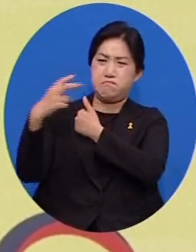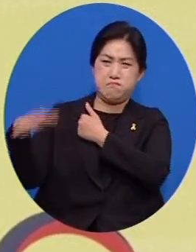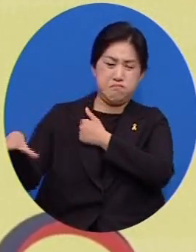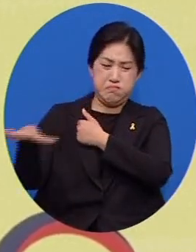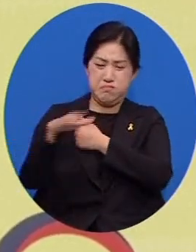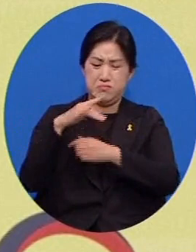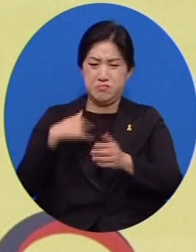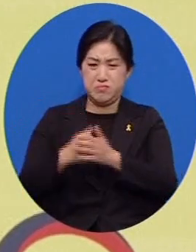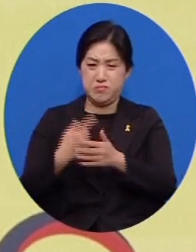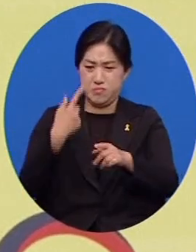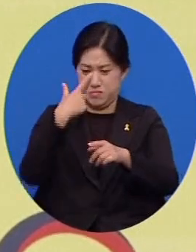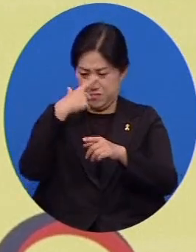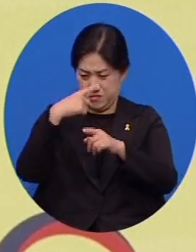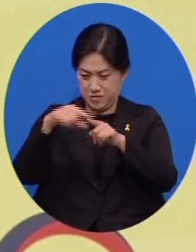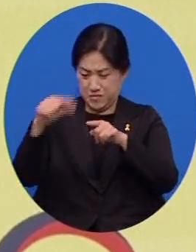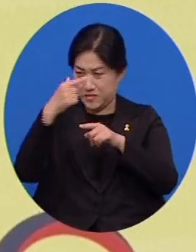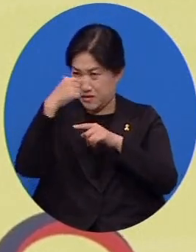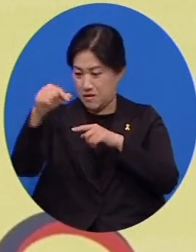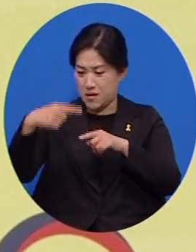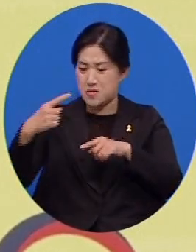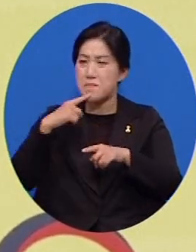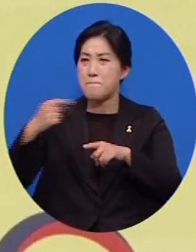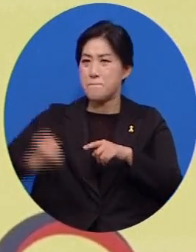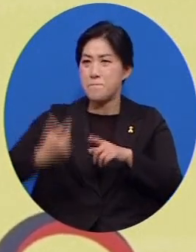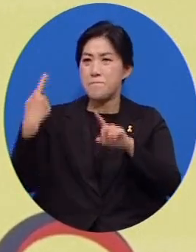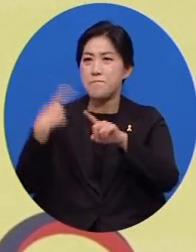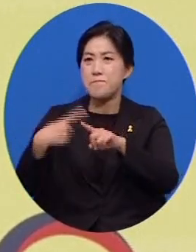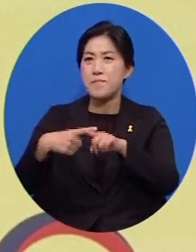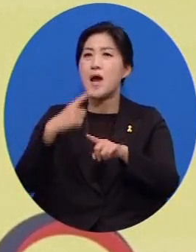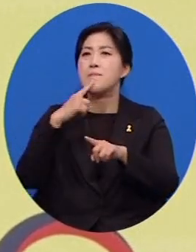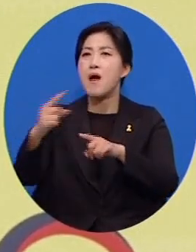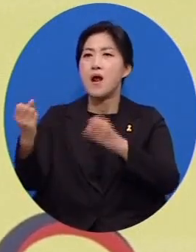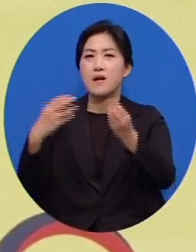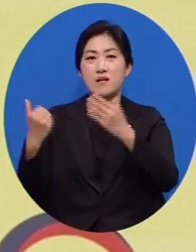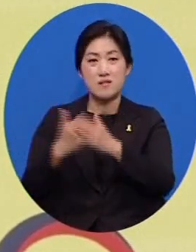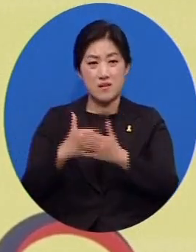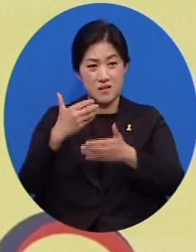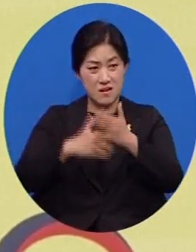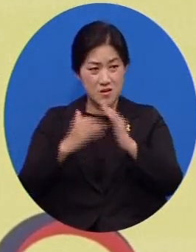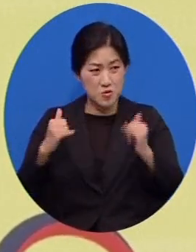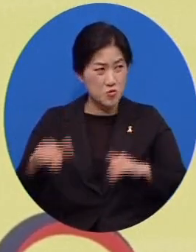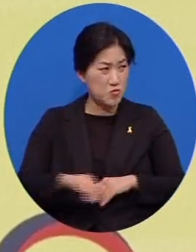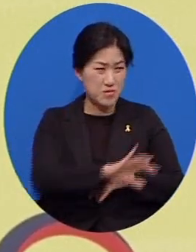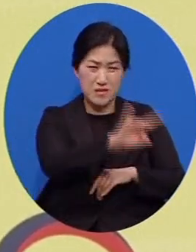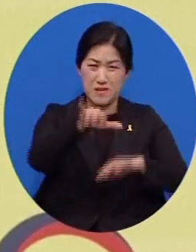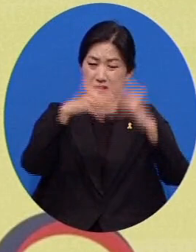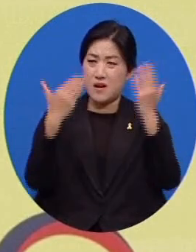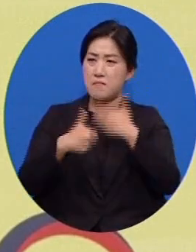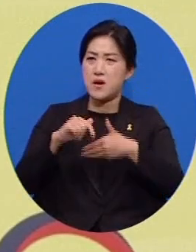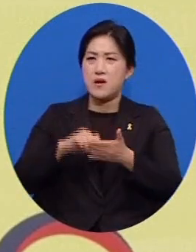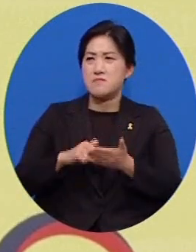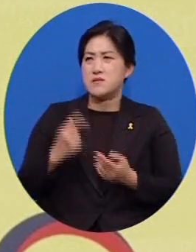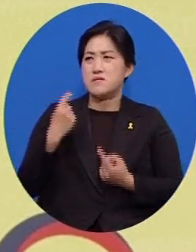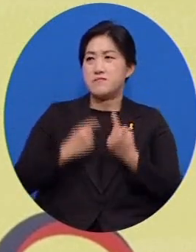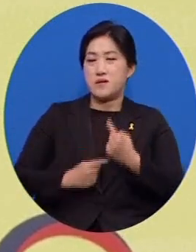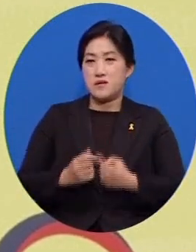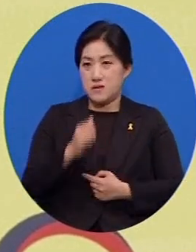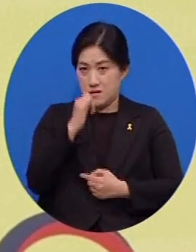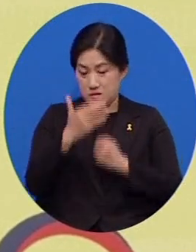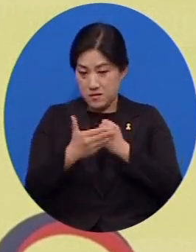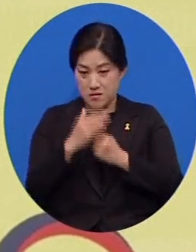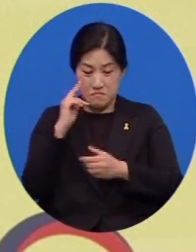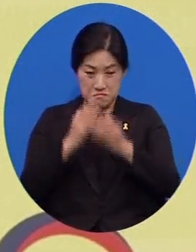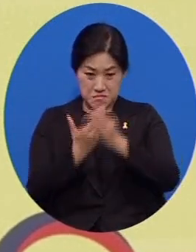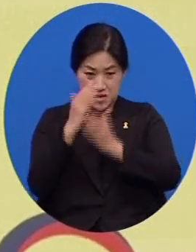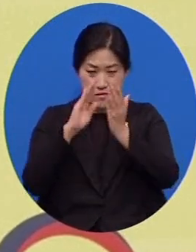유가족만이 아니라 우리들 모두의 가슴을 저미게 합니다. 그렇기 때문에 우리는 참사 후에